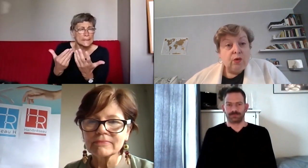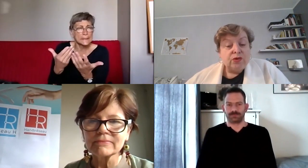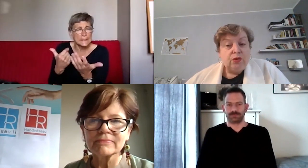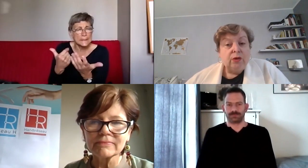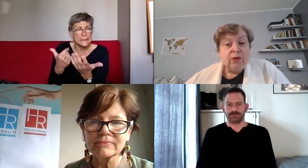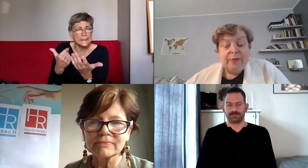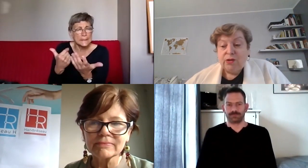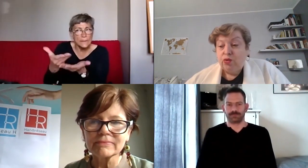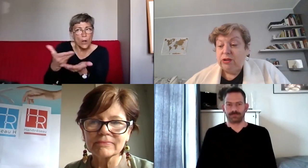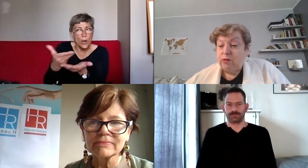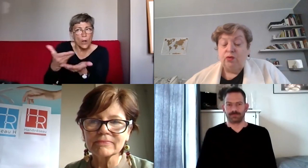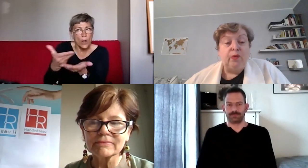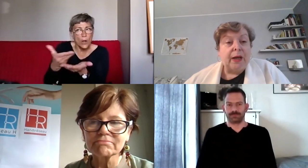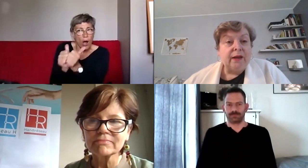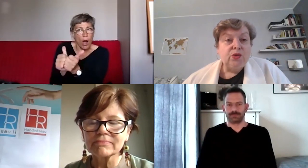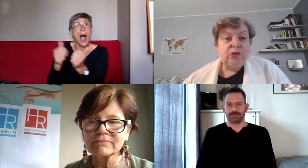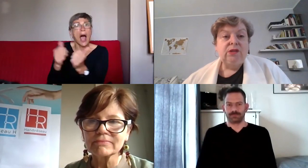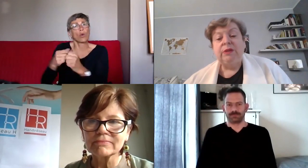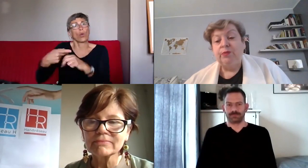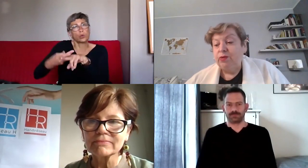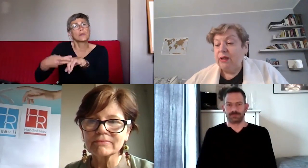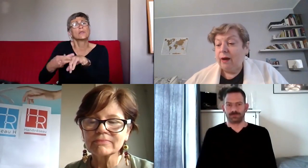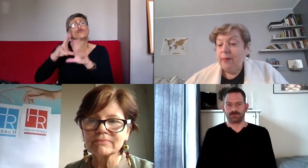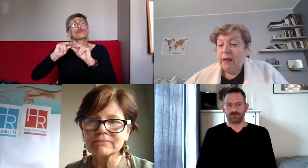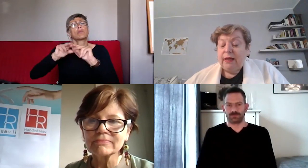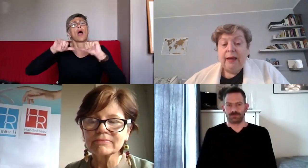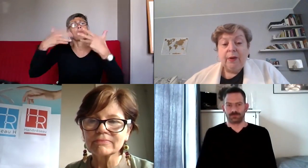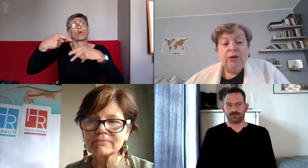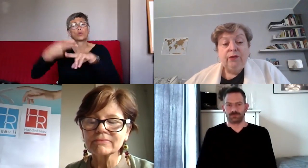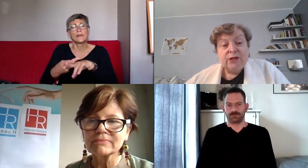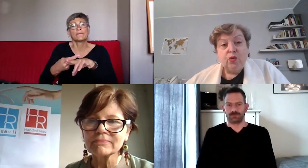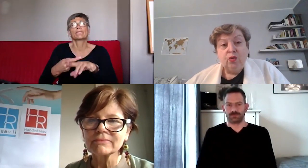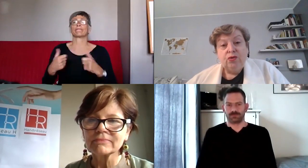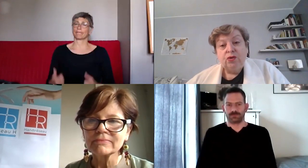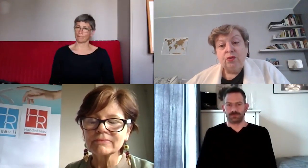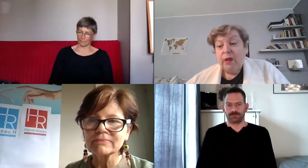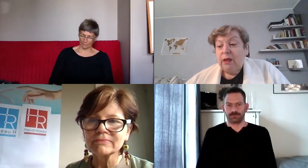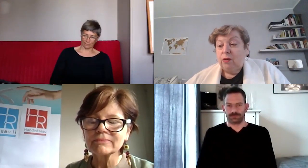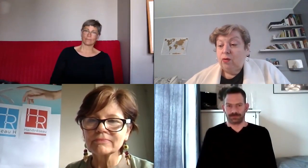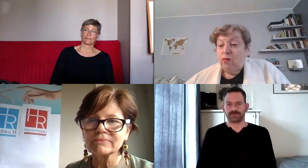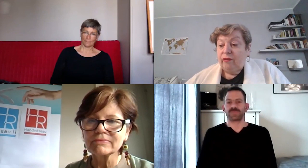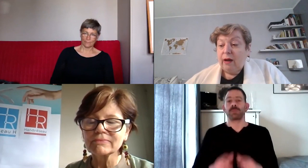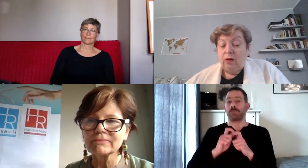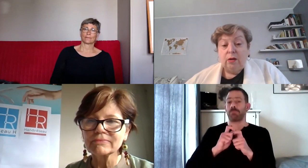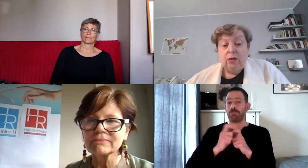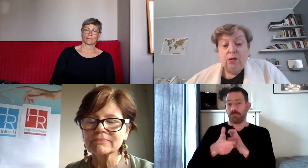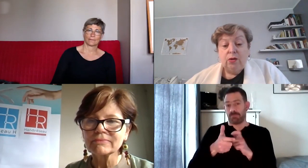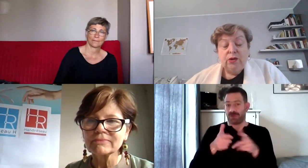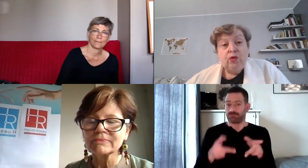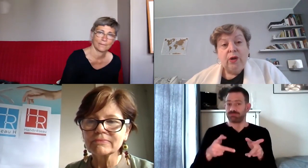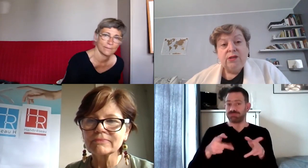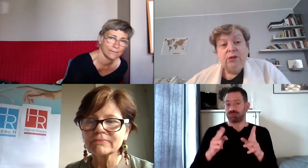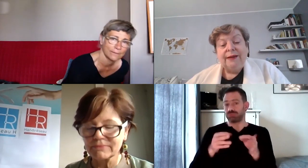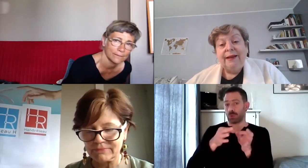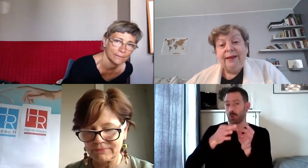avec le consultant et sur la base d'outils. Donc, on vous parlera des outils un petit peu plus tard. Et après, on a une phase de conclusion où on va donner